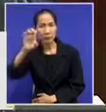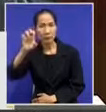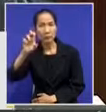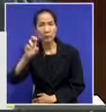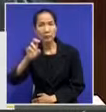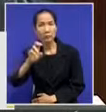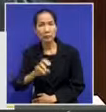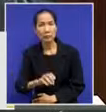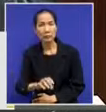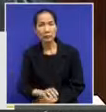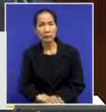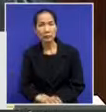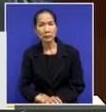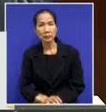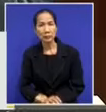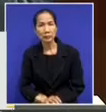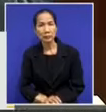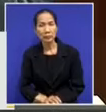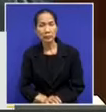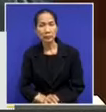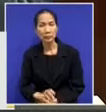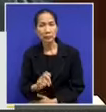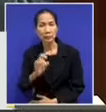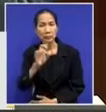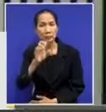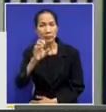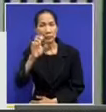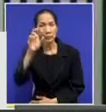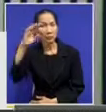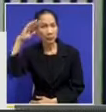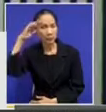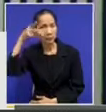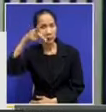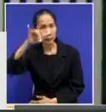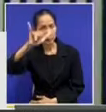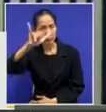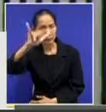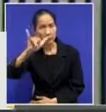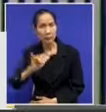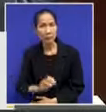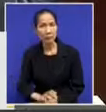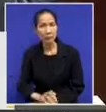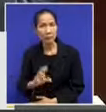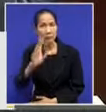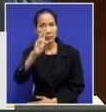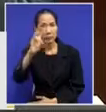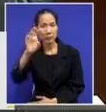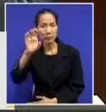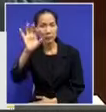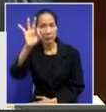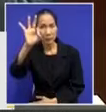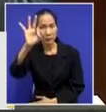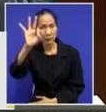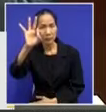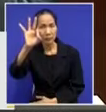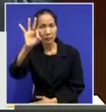602นายสังสิทธิ์พิลิยะหลังสรร พลเอกประยุทธ์จันทร์โอชาครับ 609น